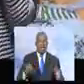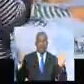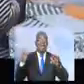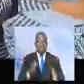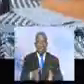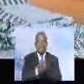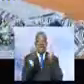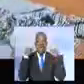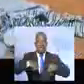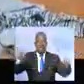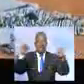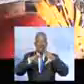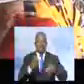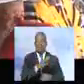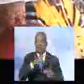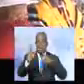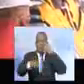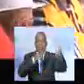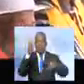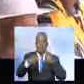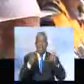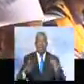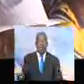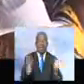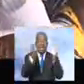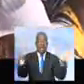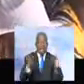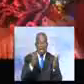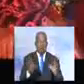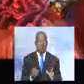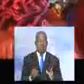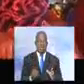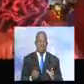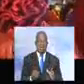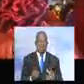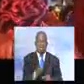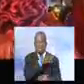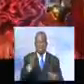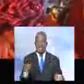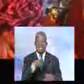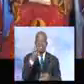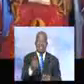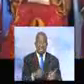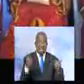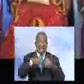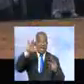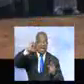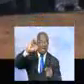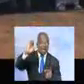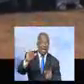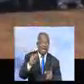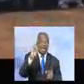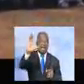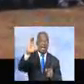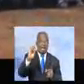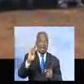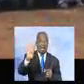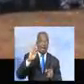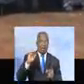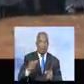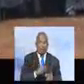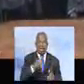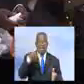leur ensemble au respect des mesures prises par le gouvernement. En langue locale, elle présente les risques de contamination de la maladie. Le porte-parole des députés en